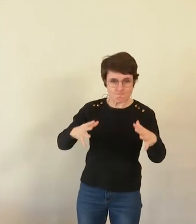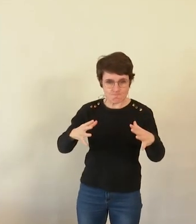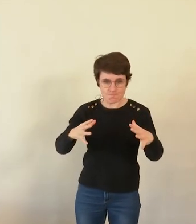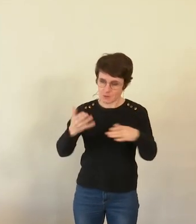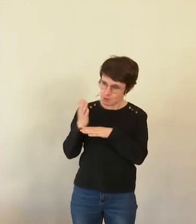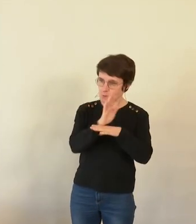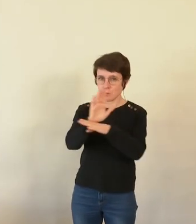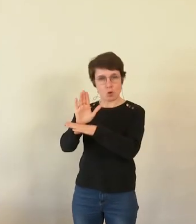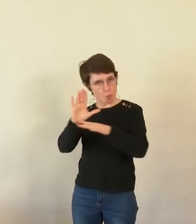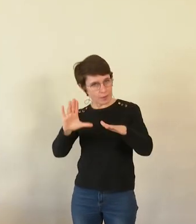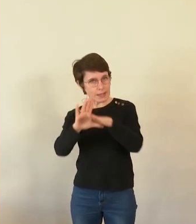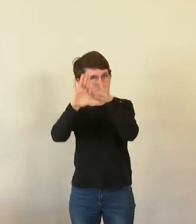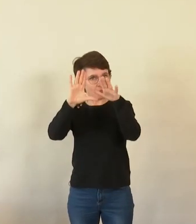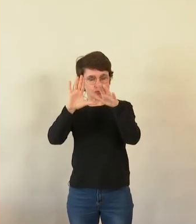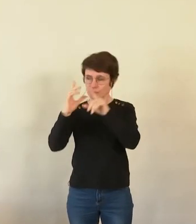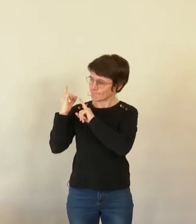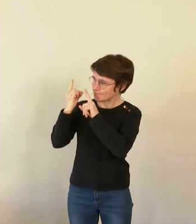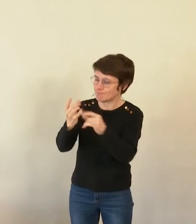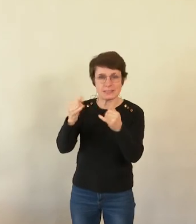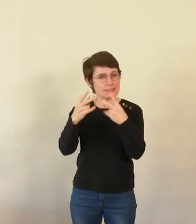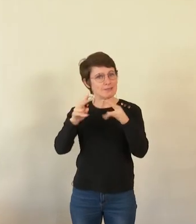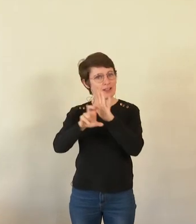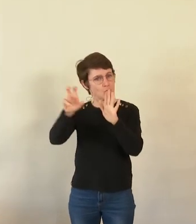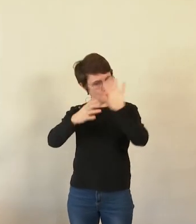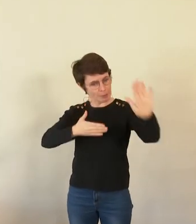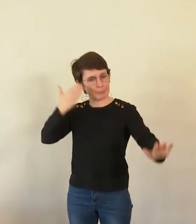l'image de l'histoire de notre ville je vous